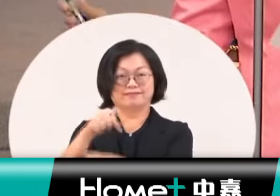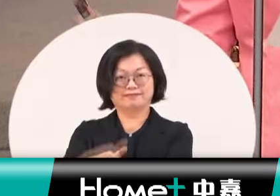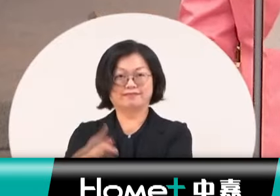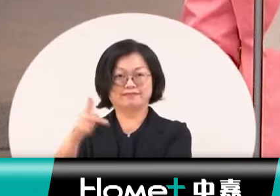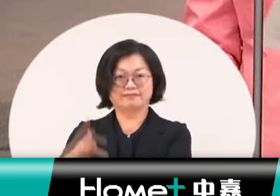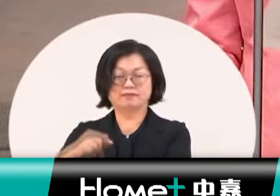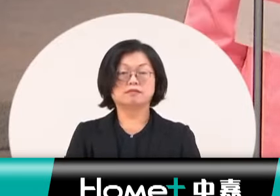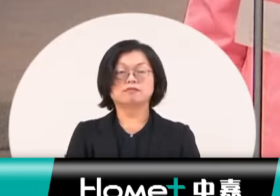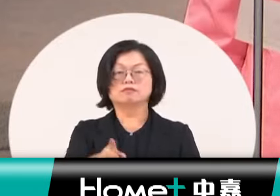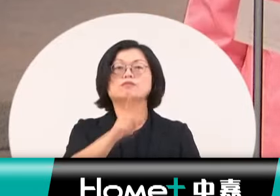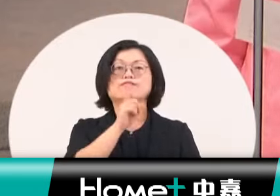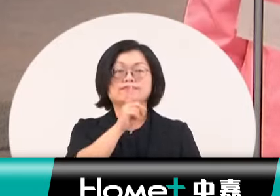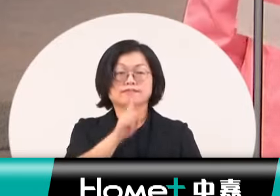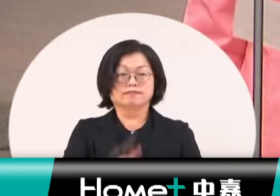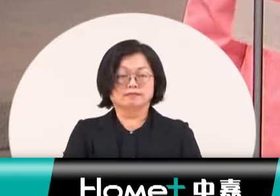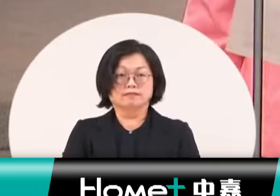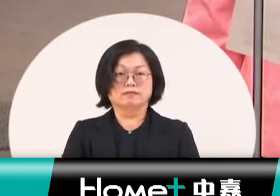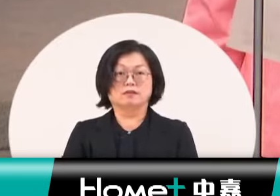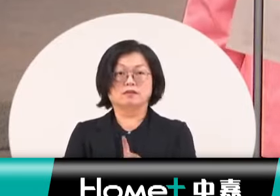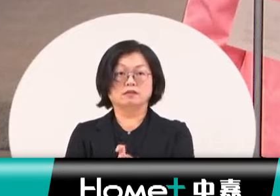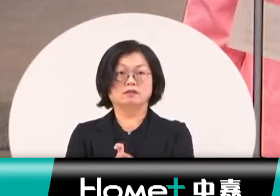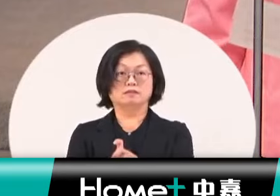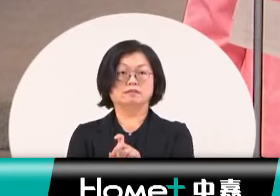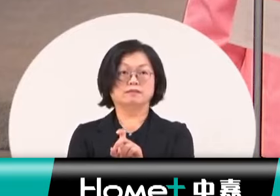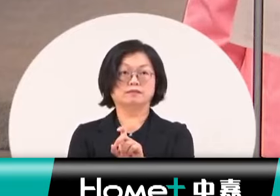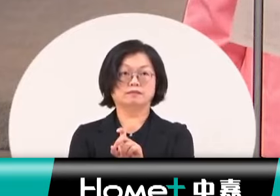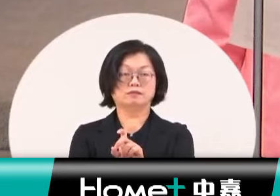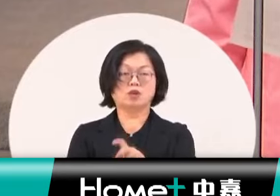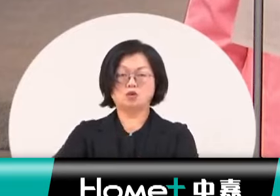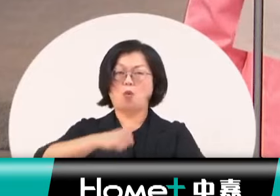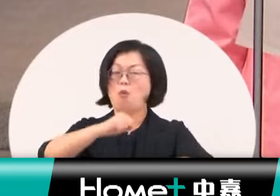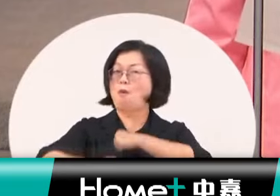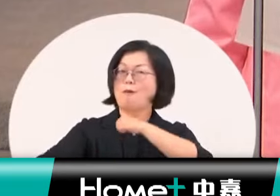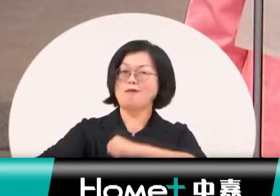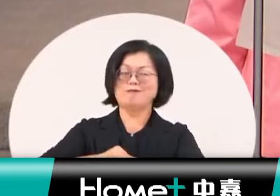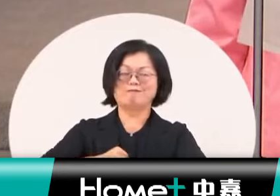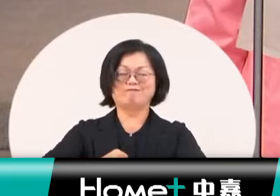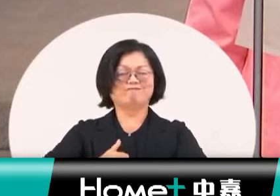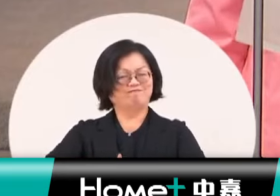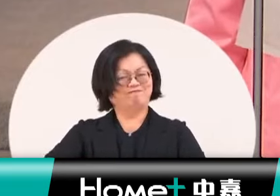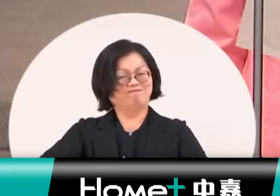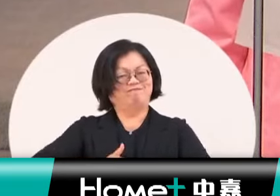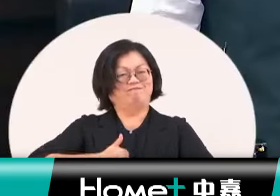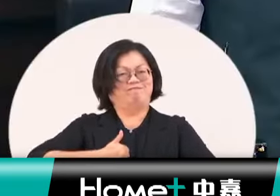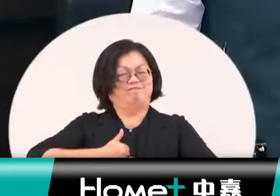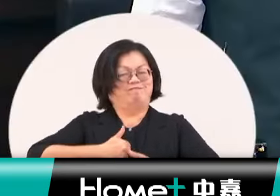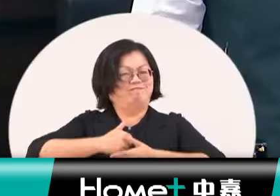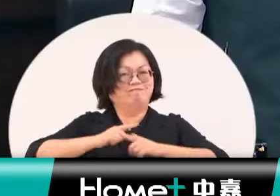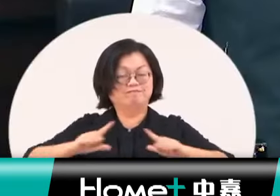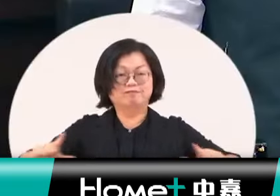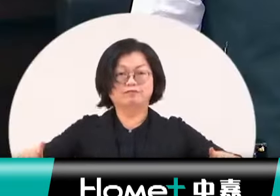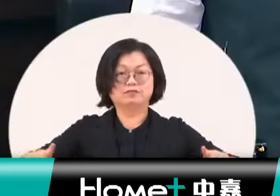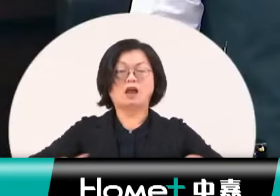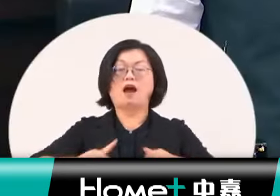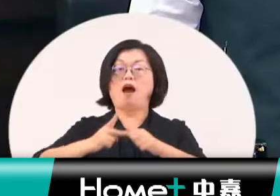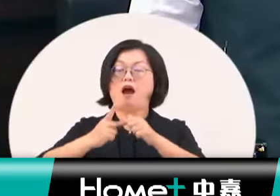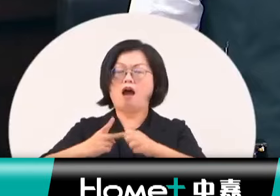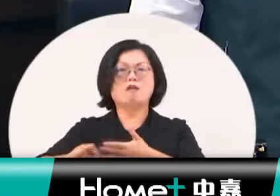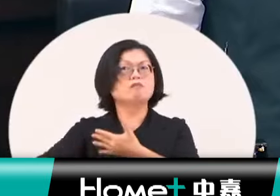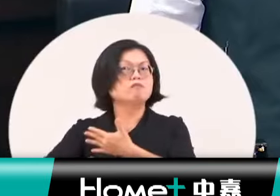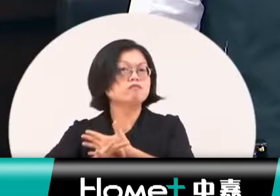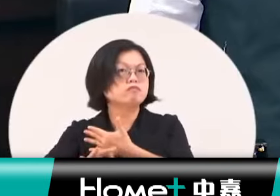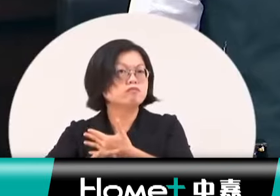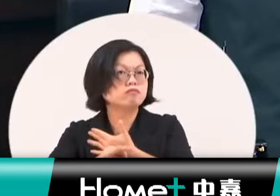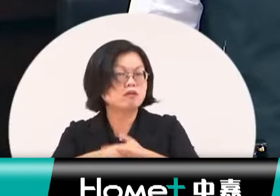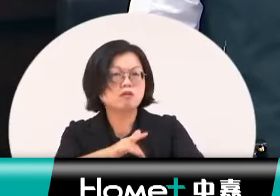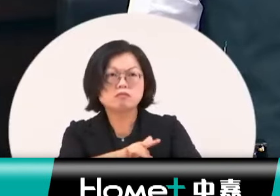大诶，安尼对唔对？ 咱10月19吼，是方面甲办个较大、盛大一点。第二个方面是水温。 好。 好，如果